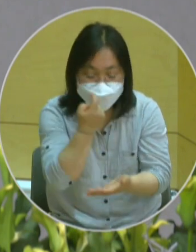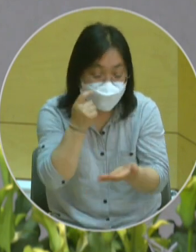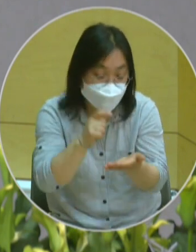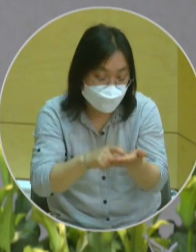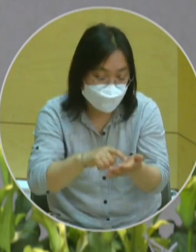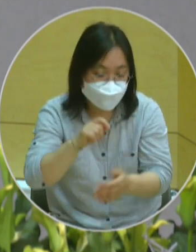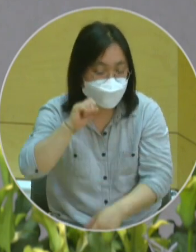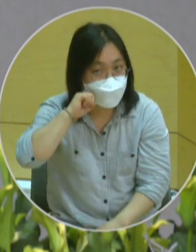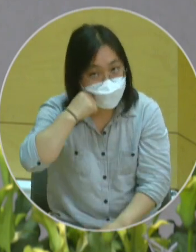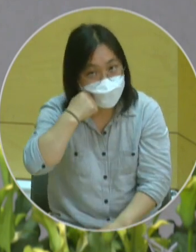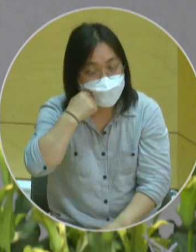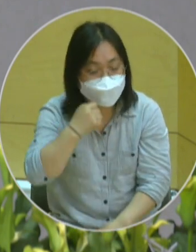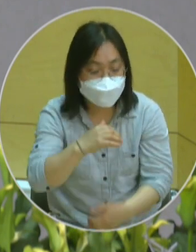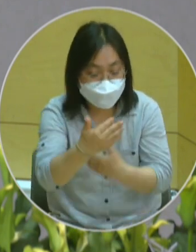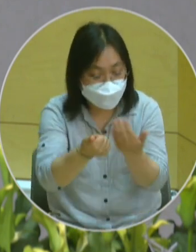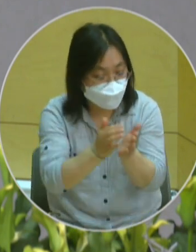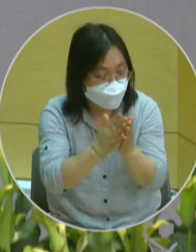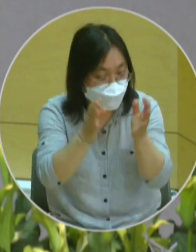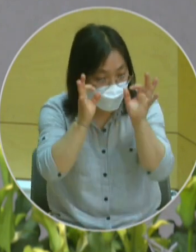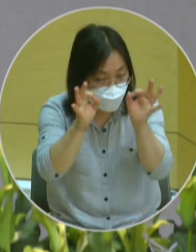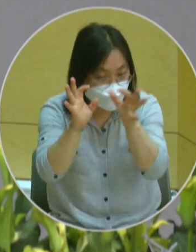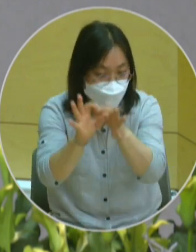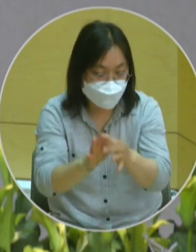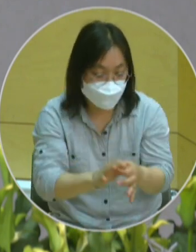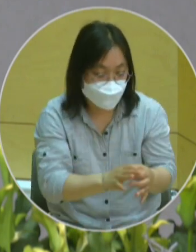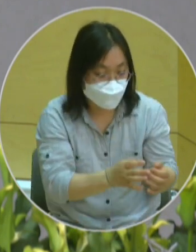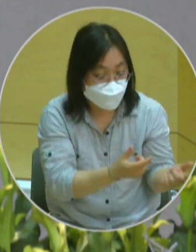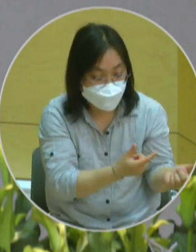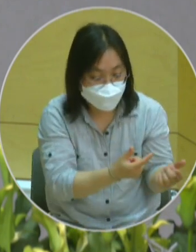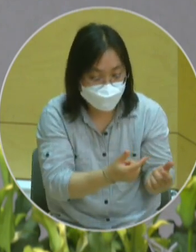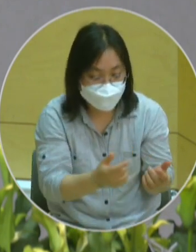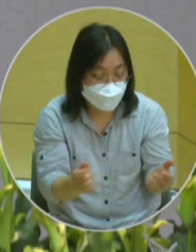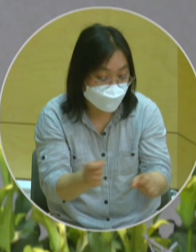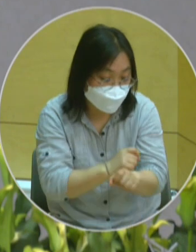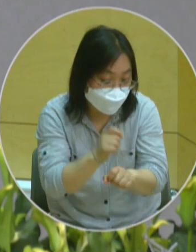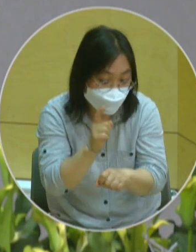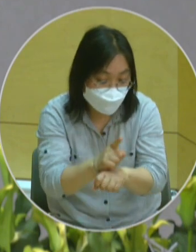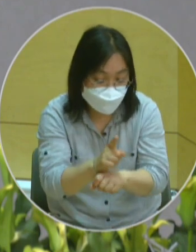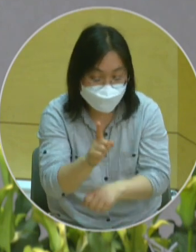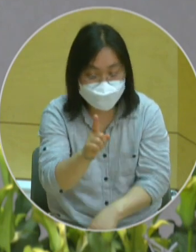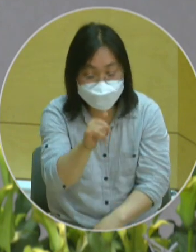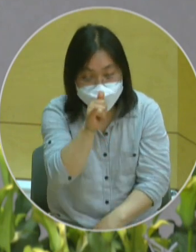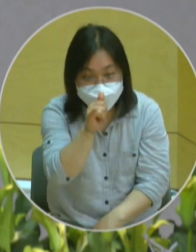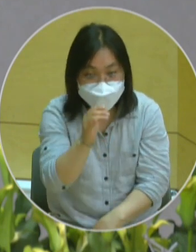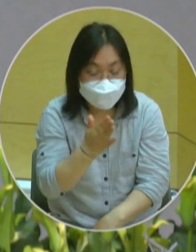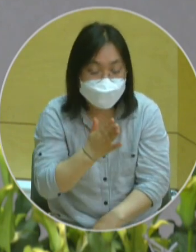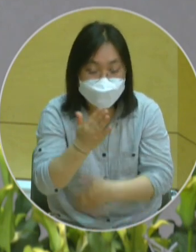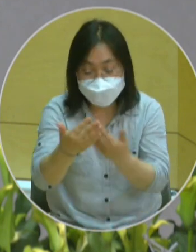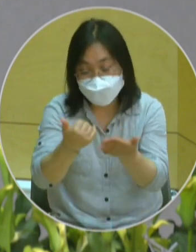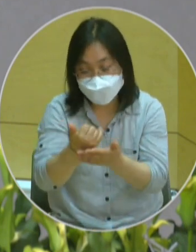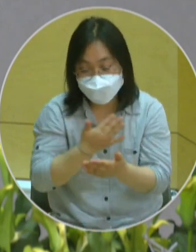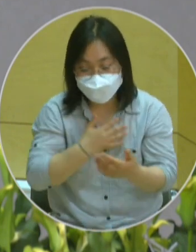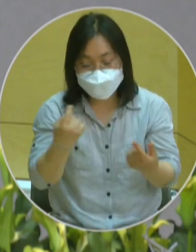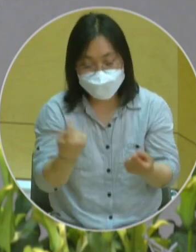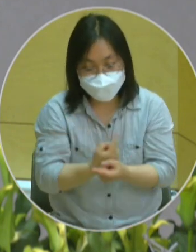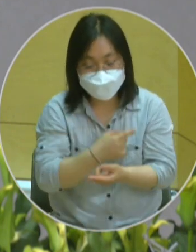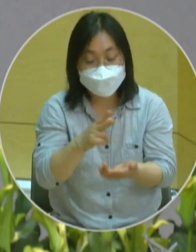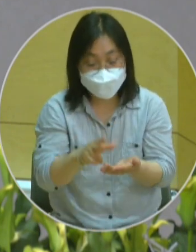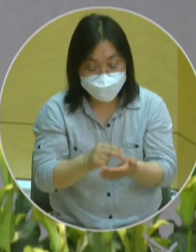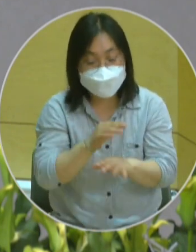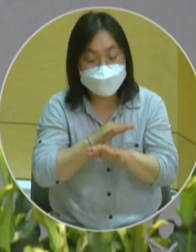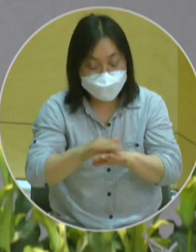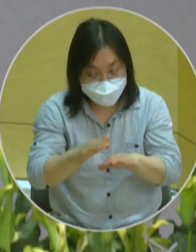어려운데, 성경을 보면서 공동적인 특징이 하나 있습니다. 하나님께서는 나를 변화시키거나 내 문제를